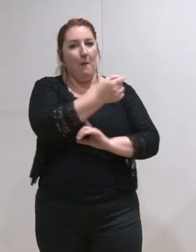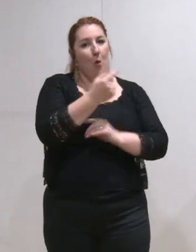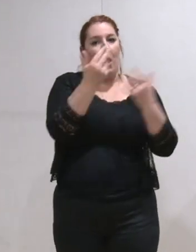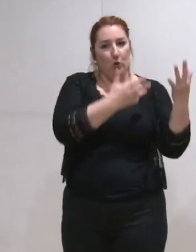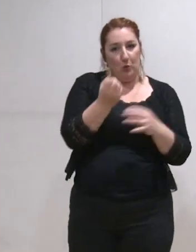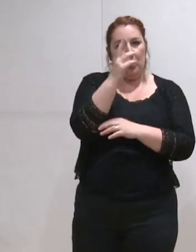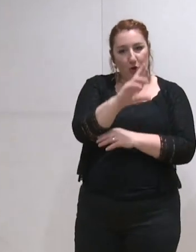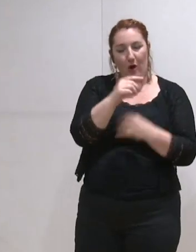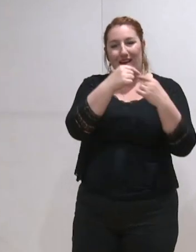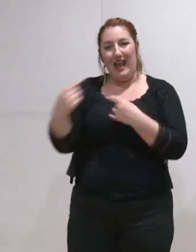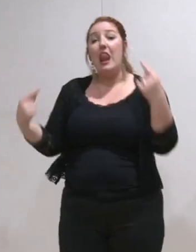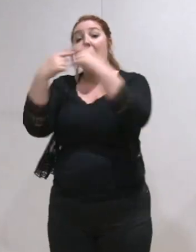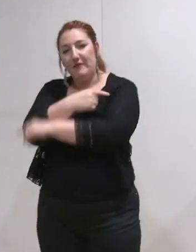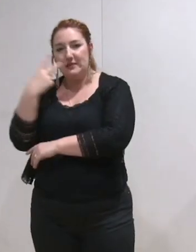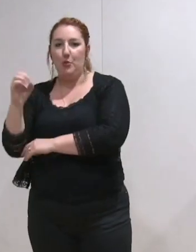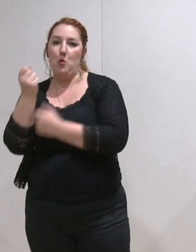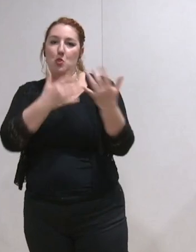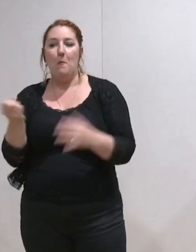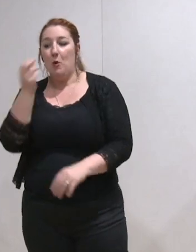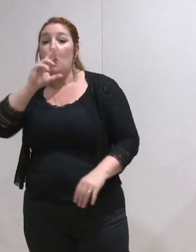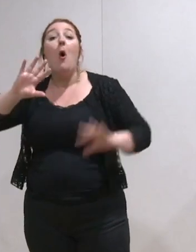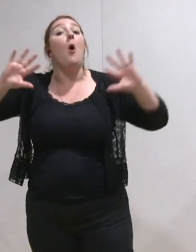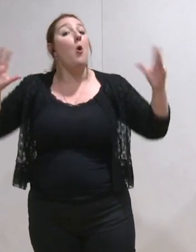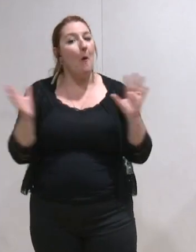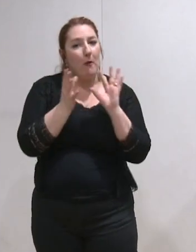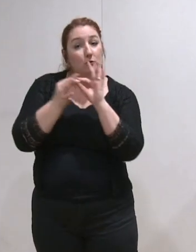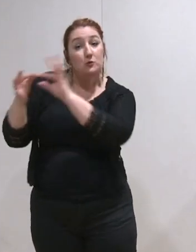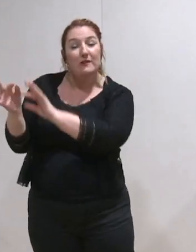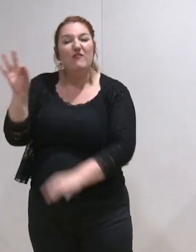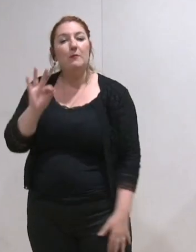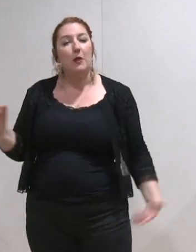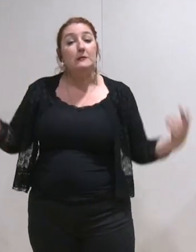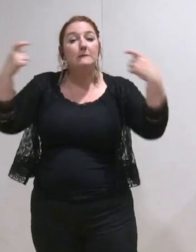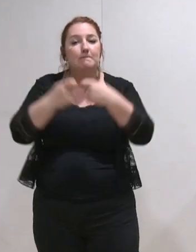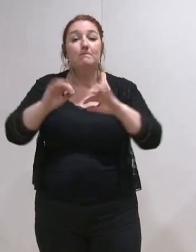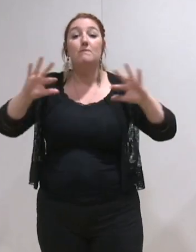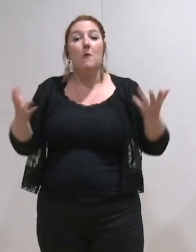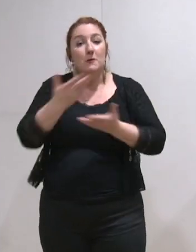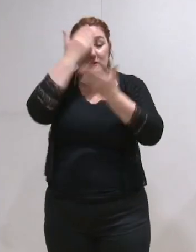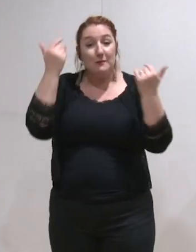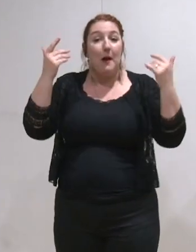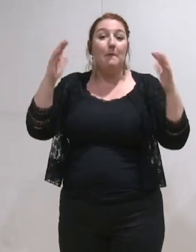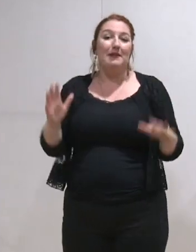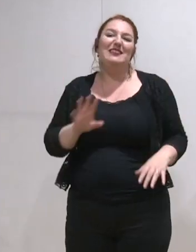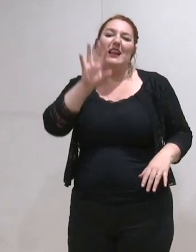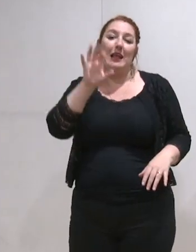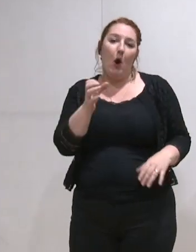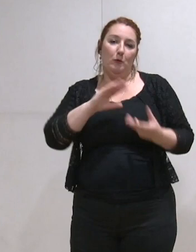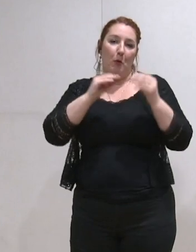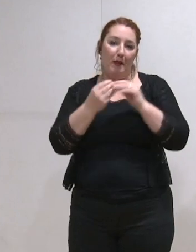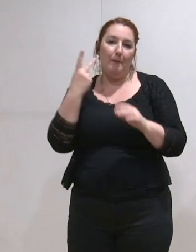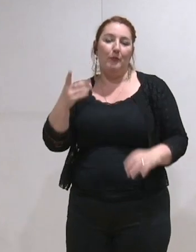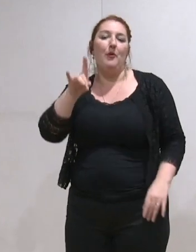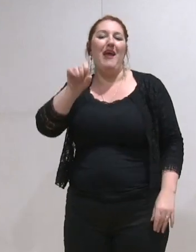d'or je ne sais pas comment on fait pour raccrocher ça à la suite de fibonazy c'est peut-être un des 40 problèmes de Herbertz c'est